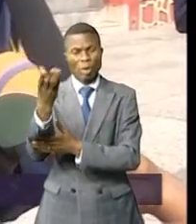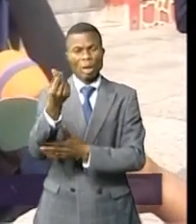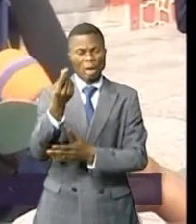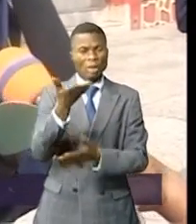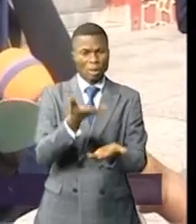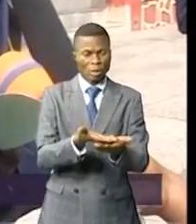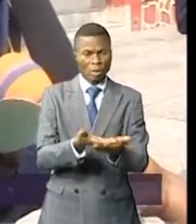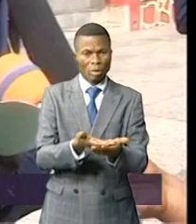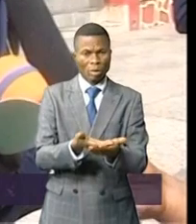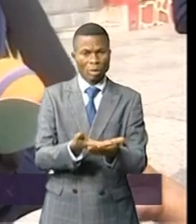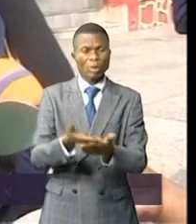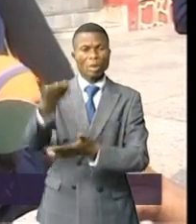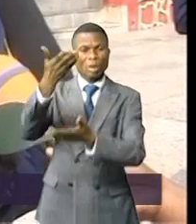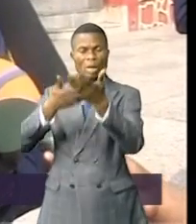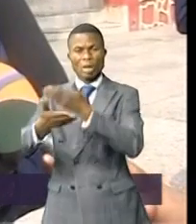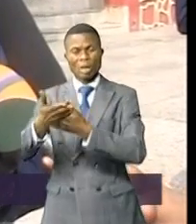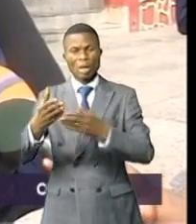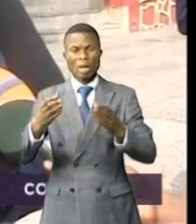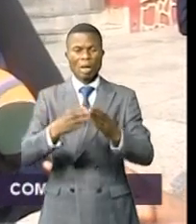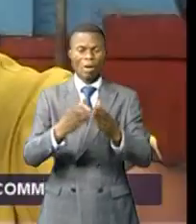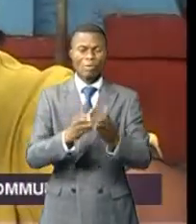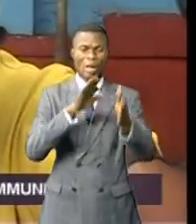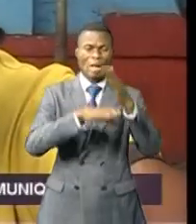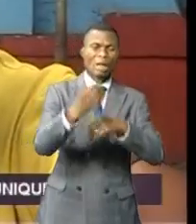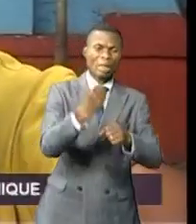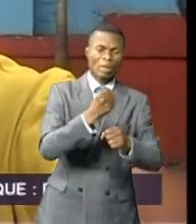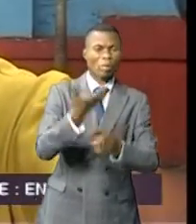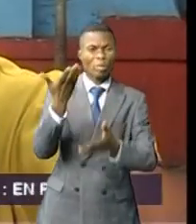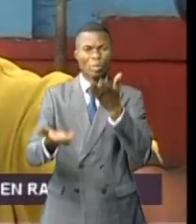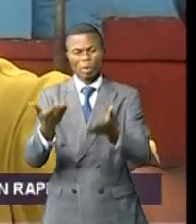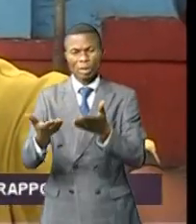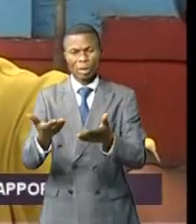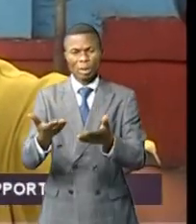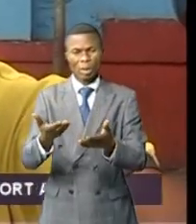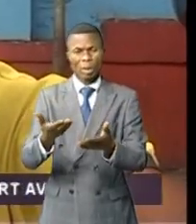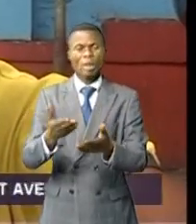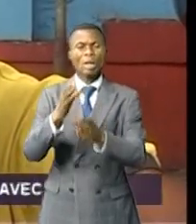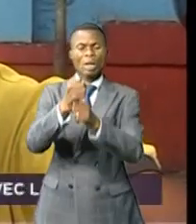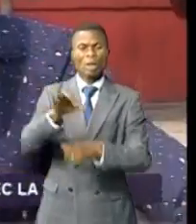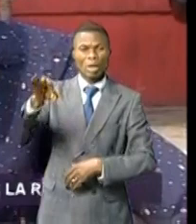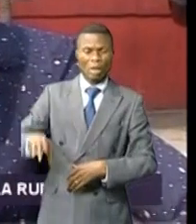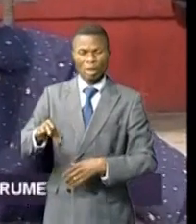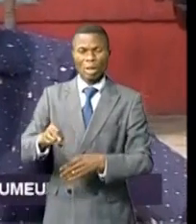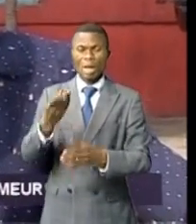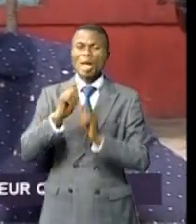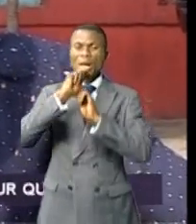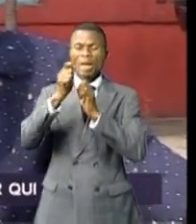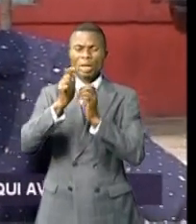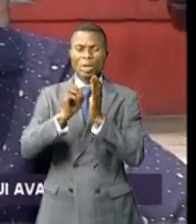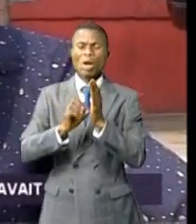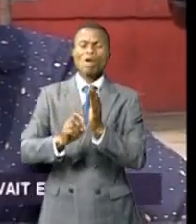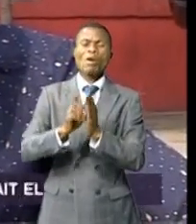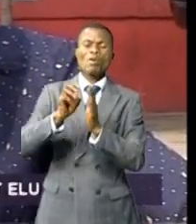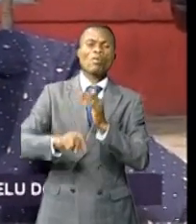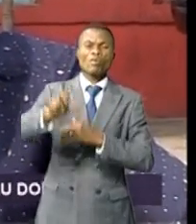d'argent en échange d'engagement, soit bénéficier d'une bourse émergence